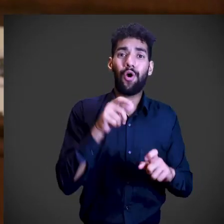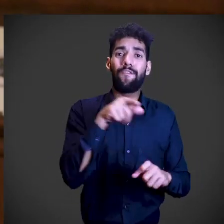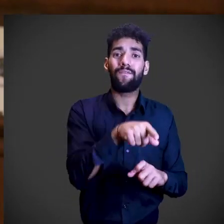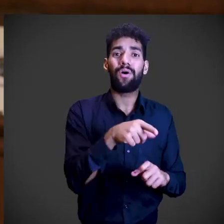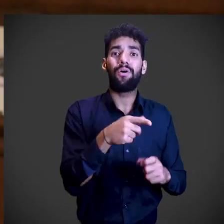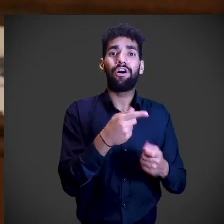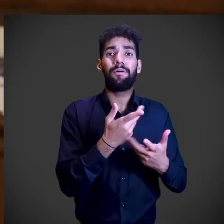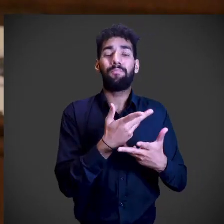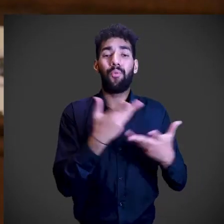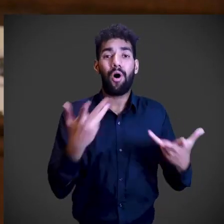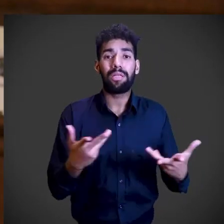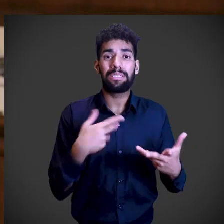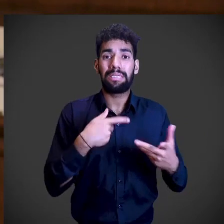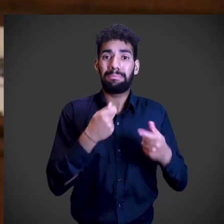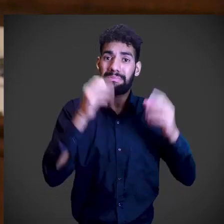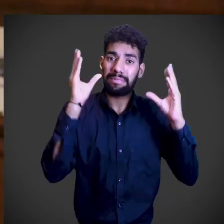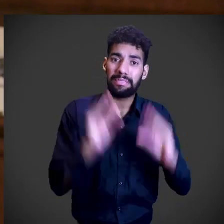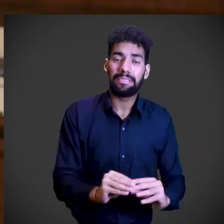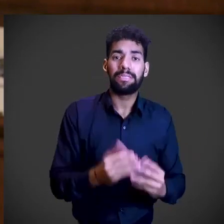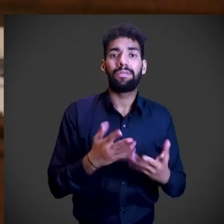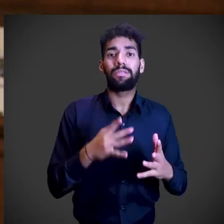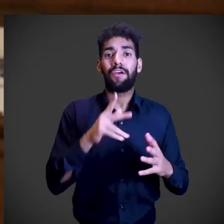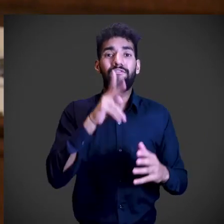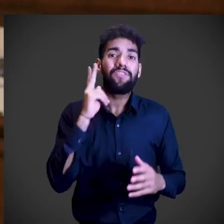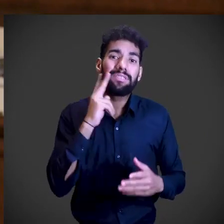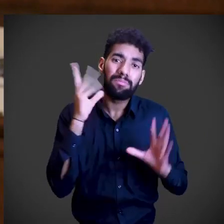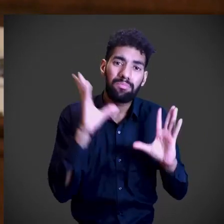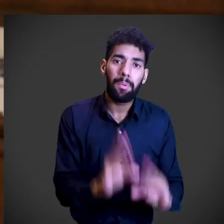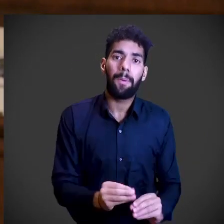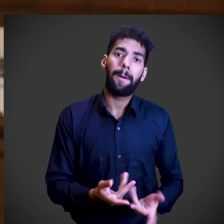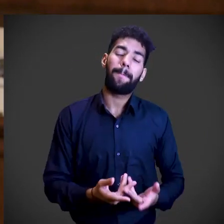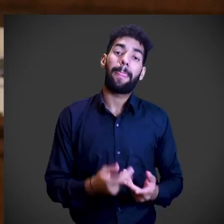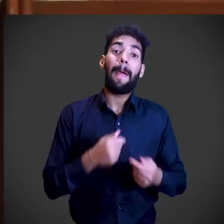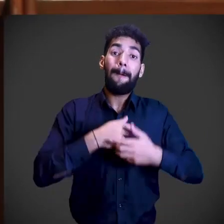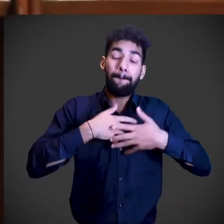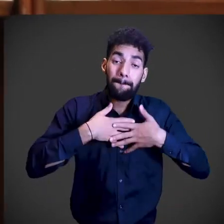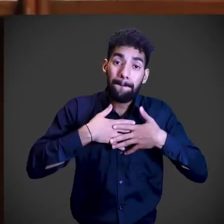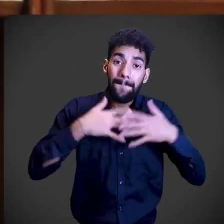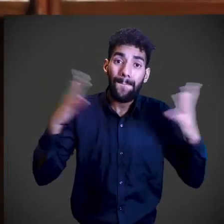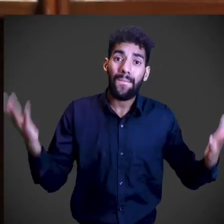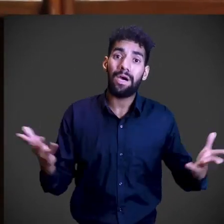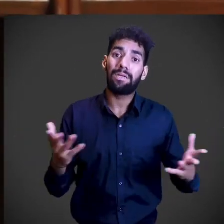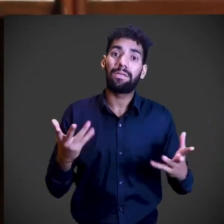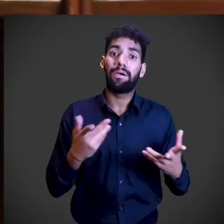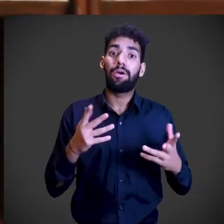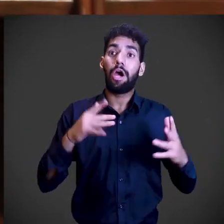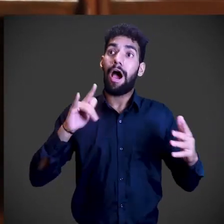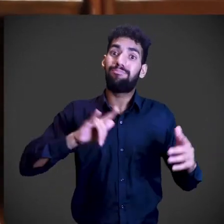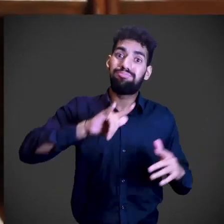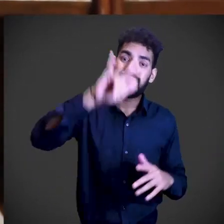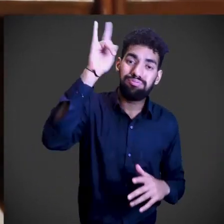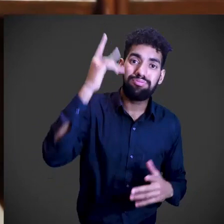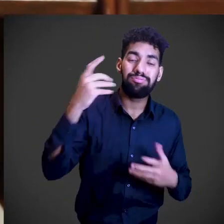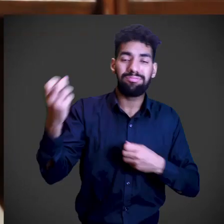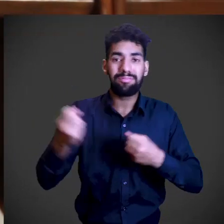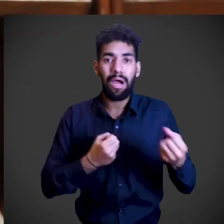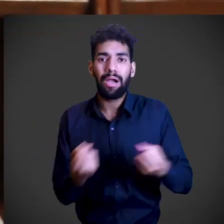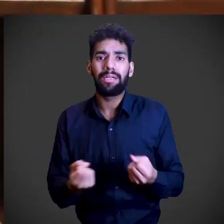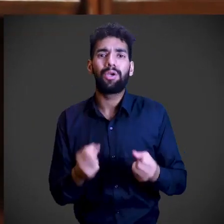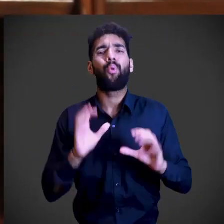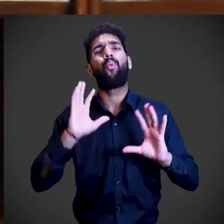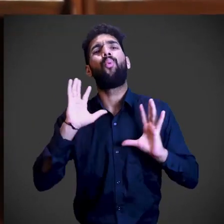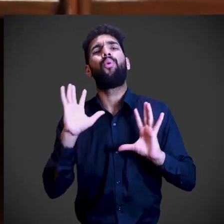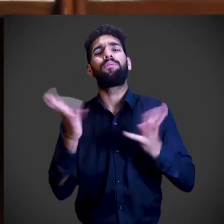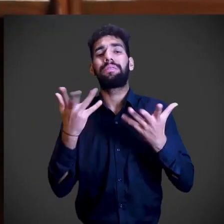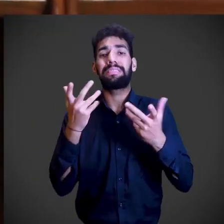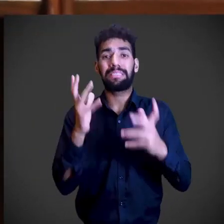तरह सब्ज़ियाँ, इस तरह कोई भी चीज़ आप ले लें, बड़ी से बड़ी हवाई जहाज़ हो कि कार हो कि कुछ भी हो,